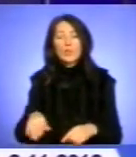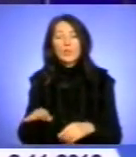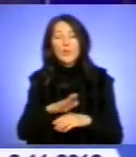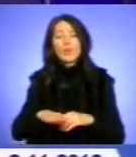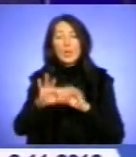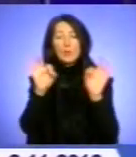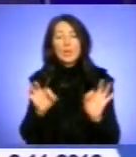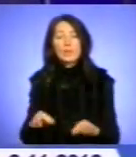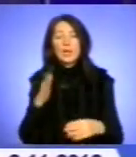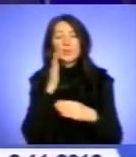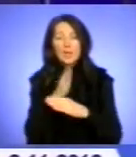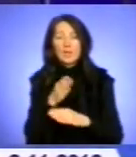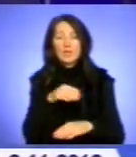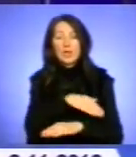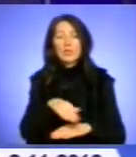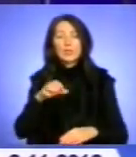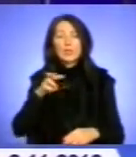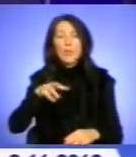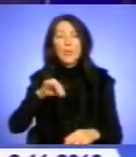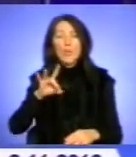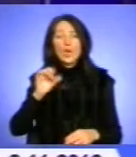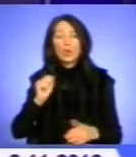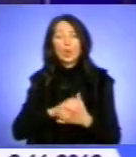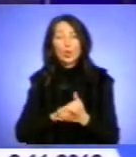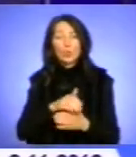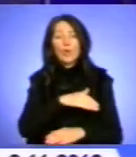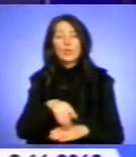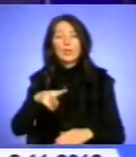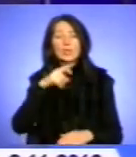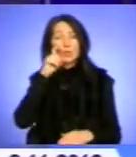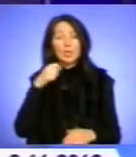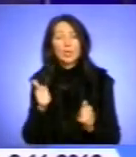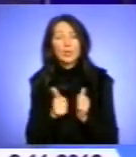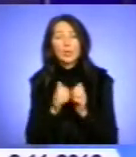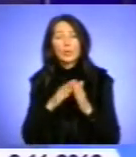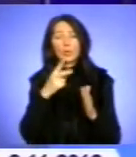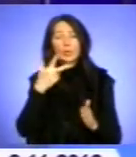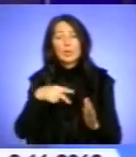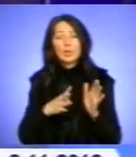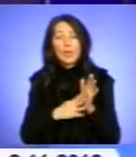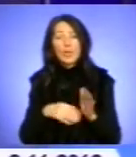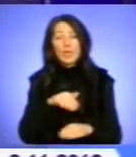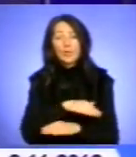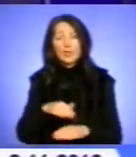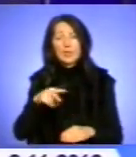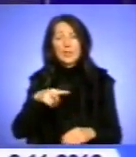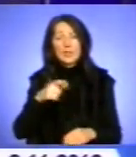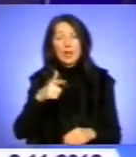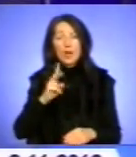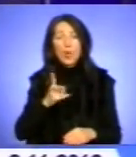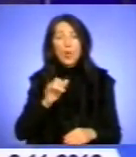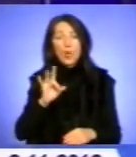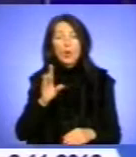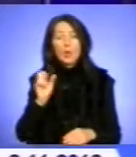мистецтв, перехрестя вулиці Миру і Дружби, на вулиці Лесі Українки біля будинку 39, а також на вулиці Леся Курбаса на